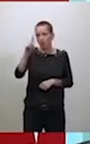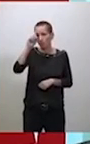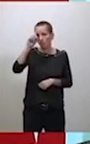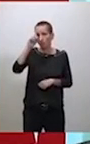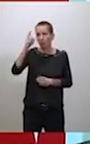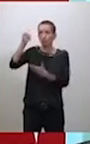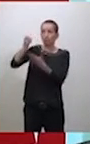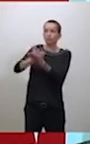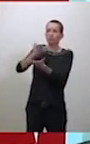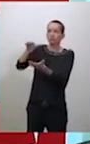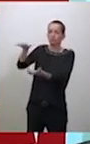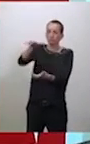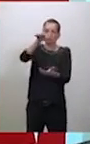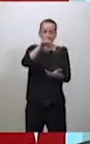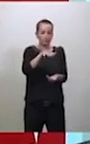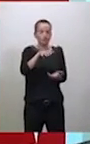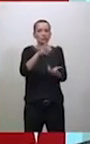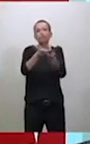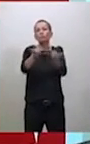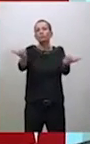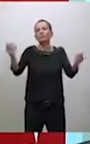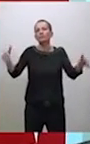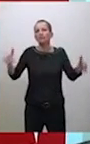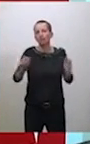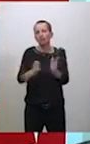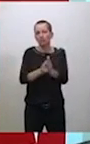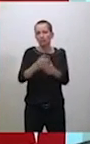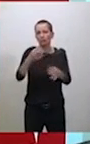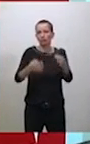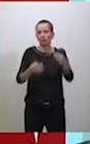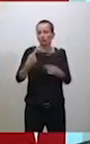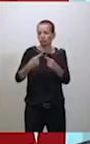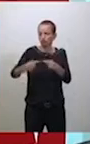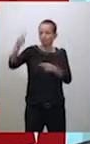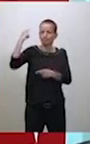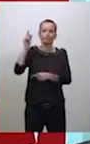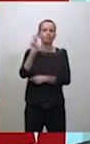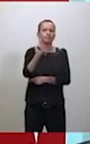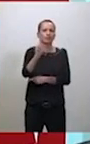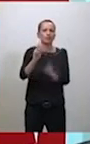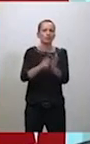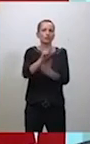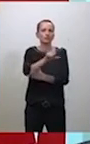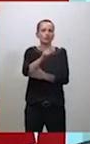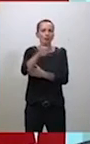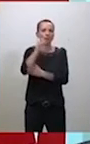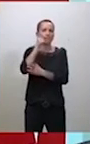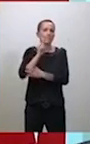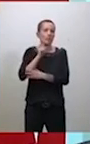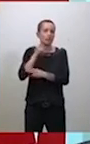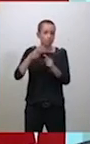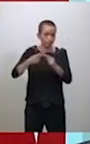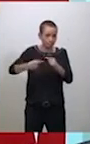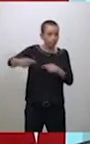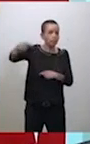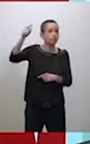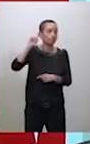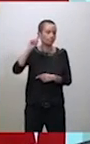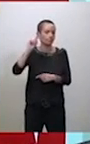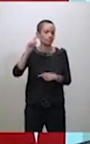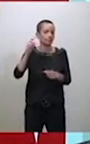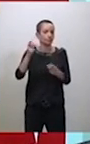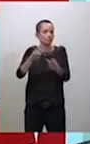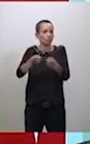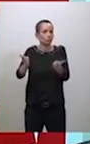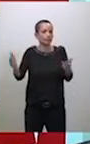qui ont déjà été rendus publics lors de l'audience qui s'est tenue à Paris le 21 mai dernier. Mais la